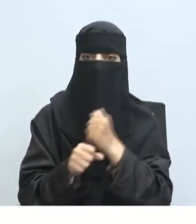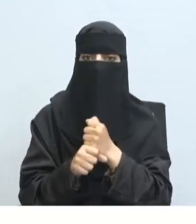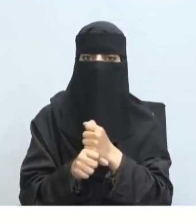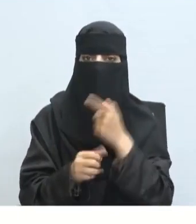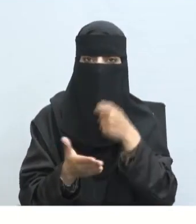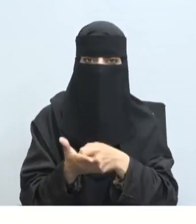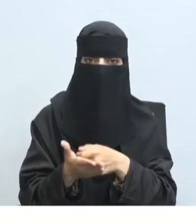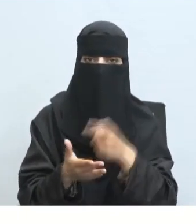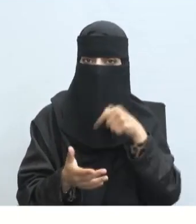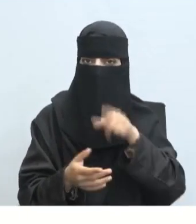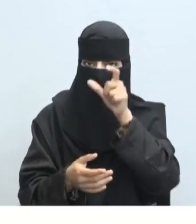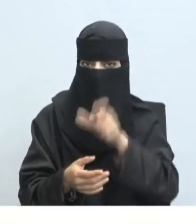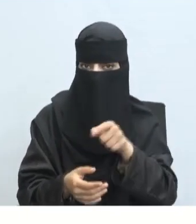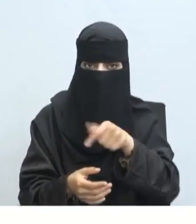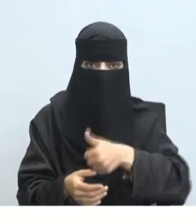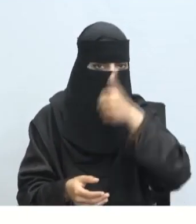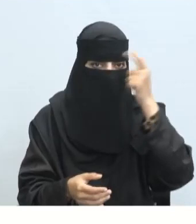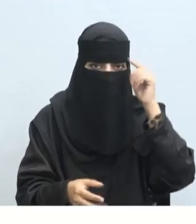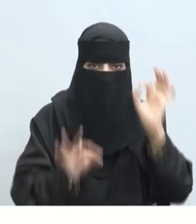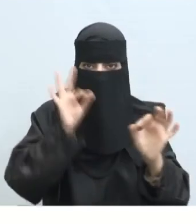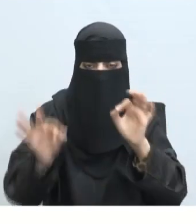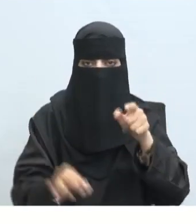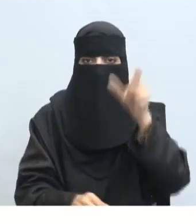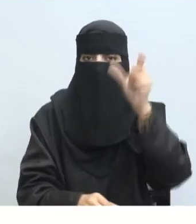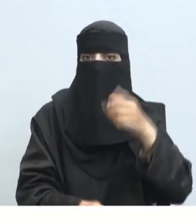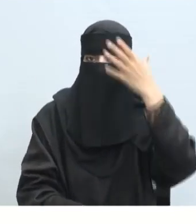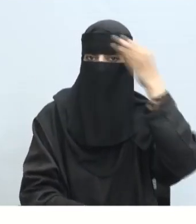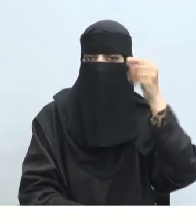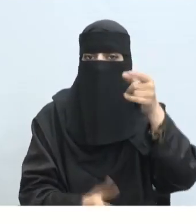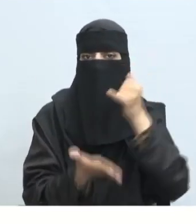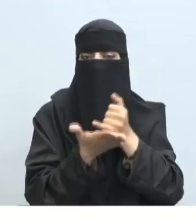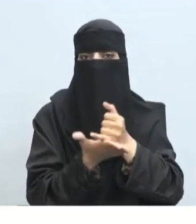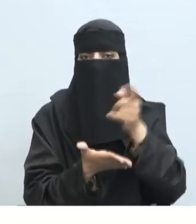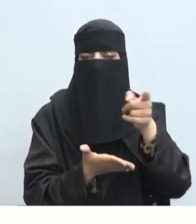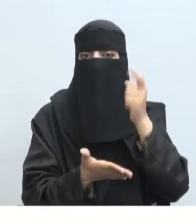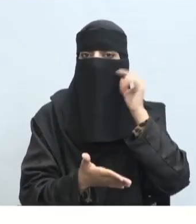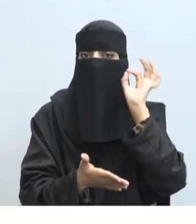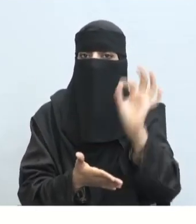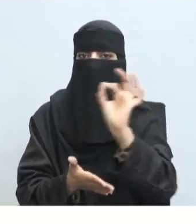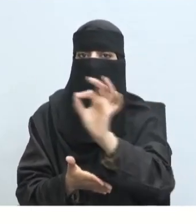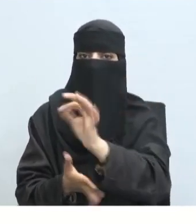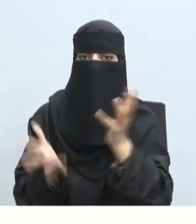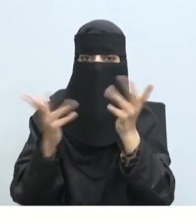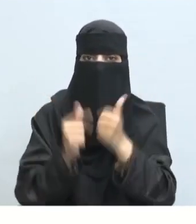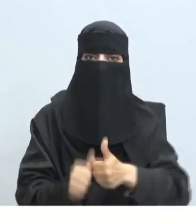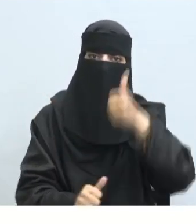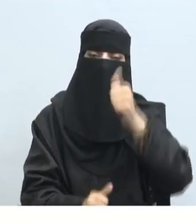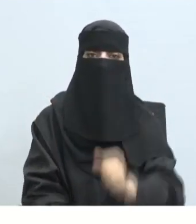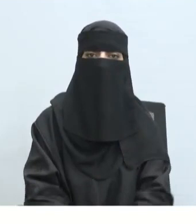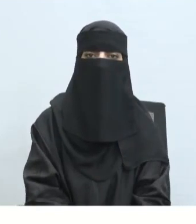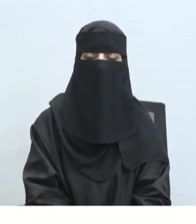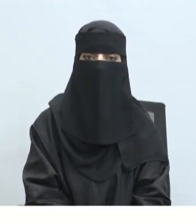وهذا ياتي من الخبره ذكرنا ان مضيف الفعاليه او مدير الفعاليه الخبير يستطيع ان يقدر التكاليف بشكل